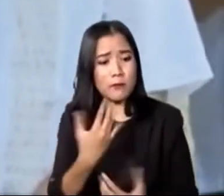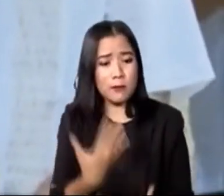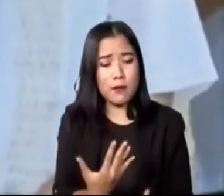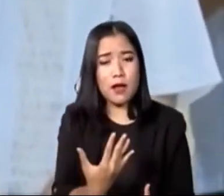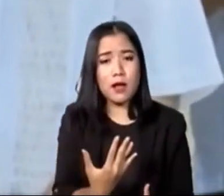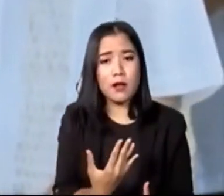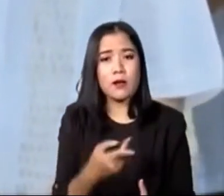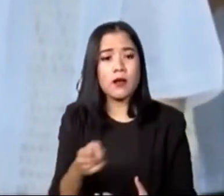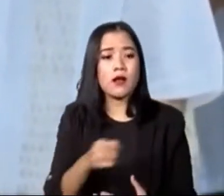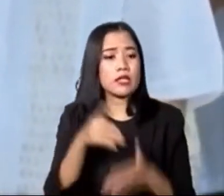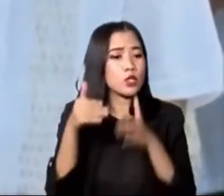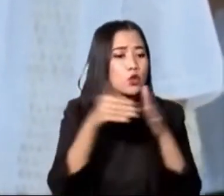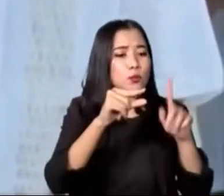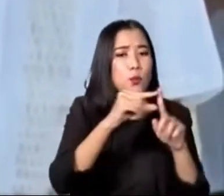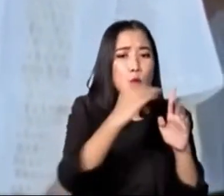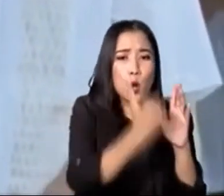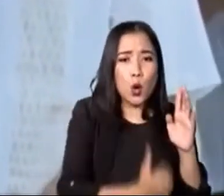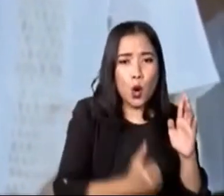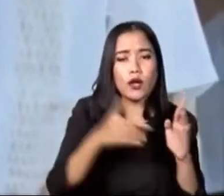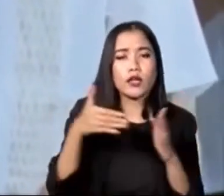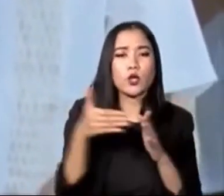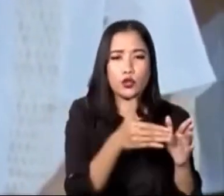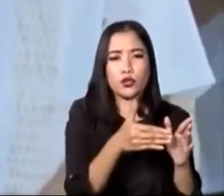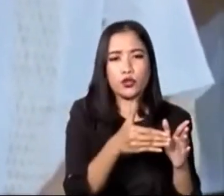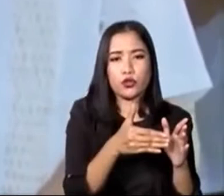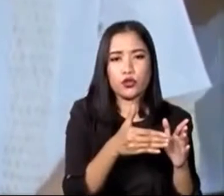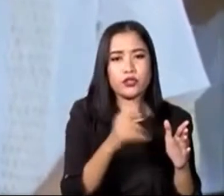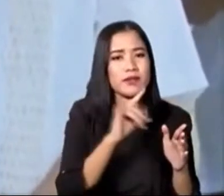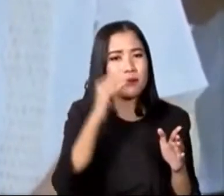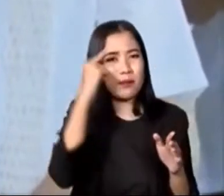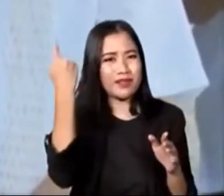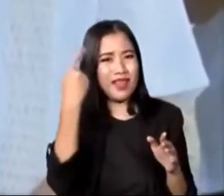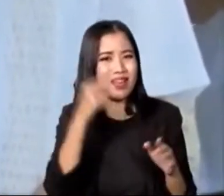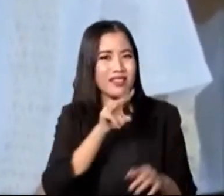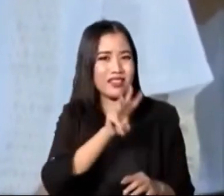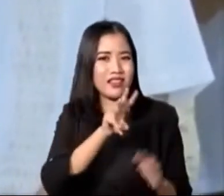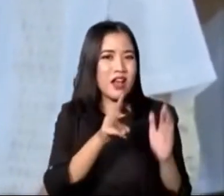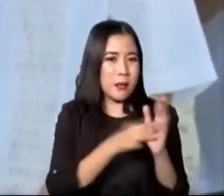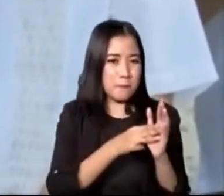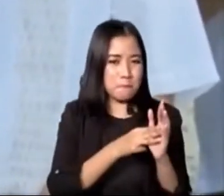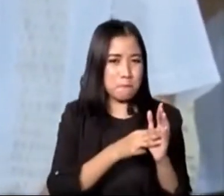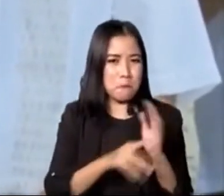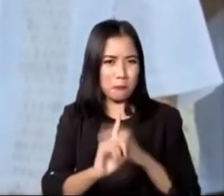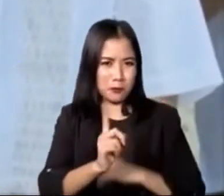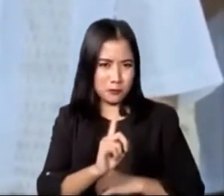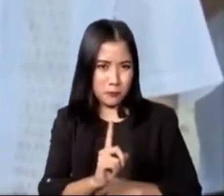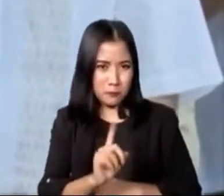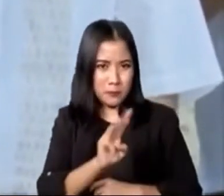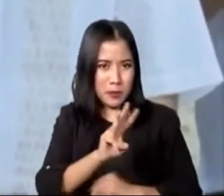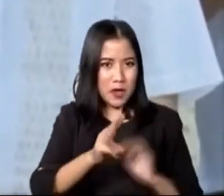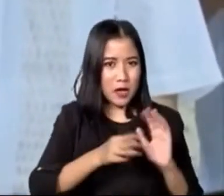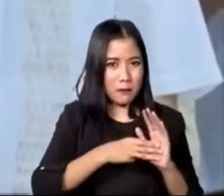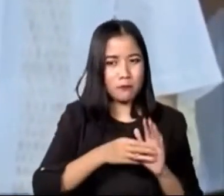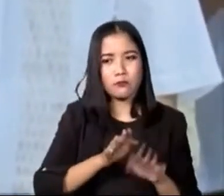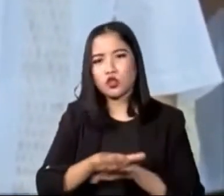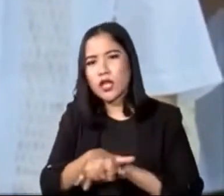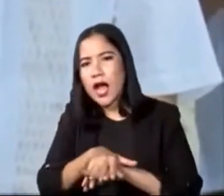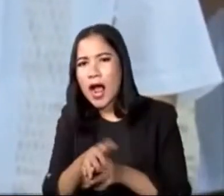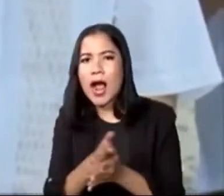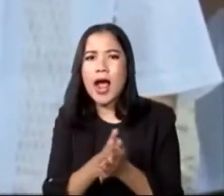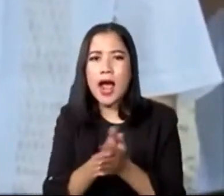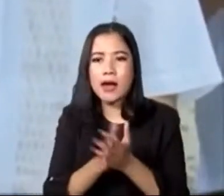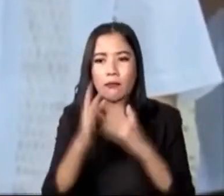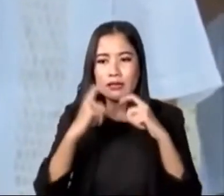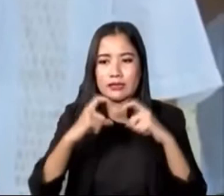ini adalah mematuhi protokol seperti yang disampaikan oleh pemerintah. Protokol 3M. Kenapa? Mencuci tangan, memakai